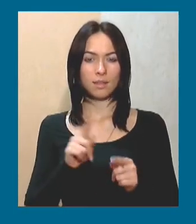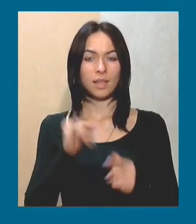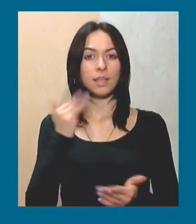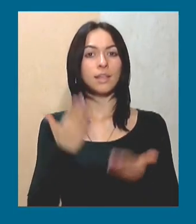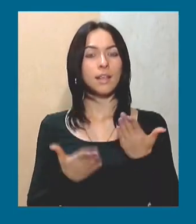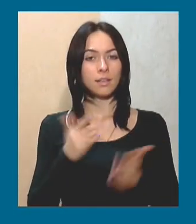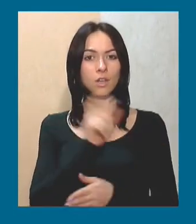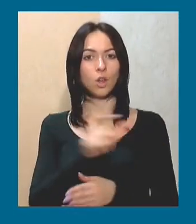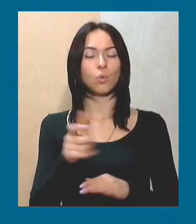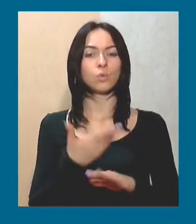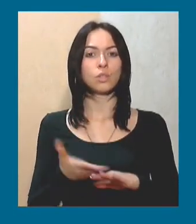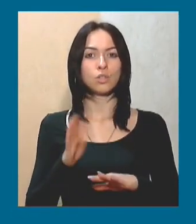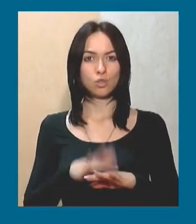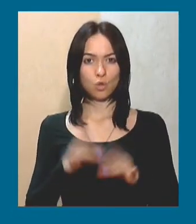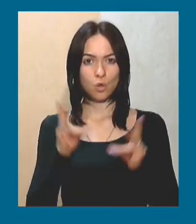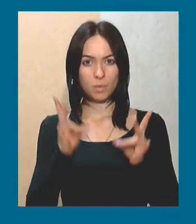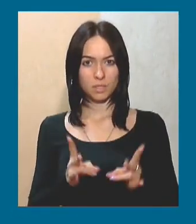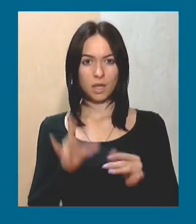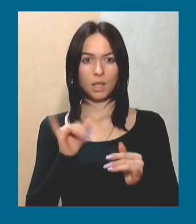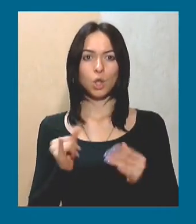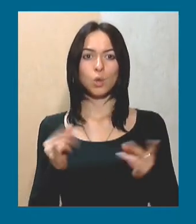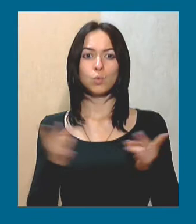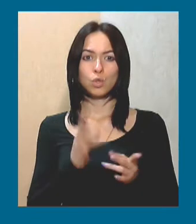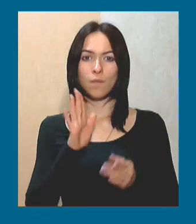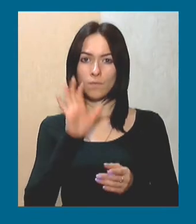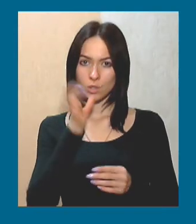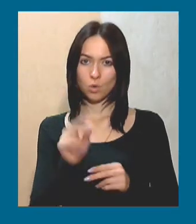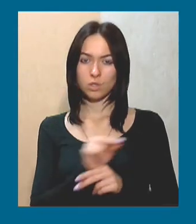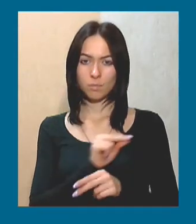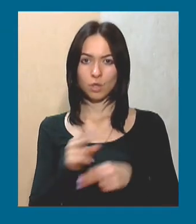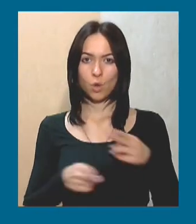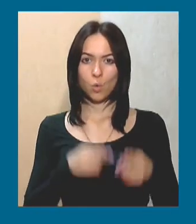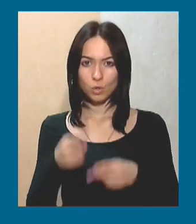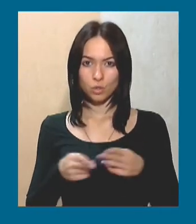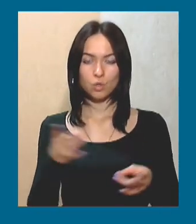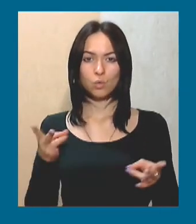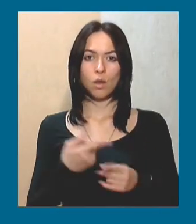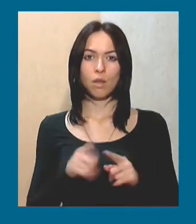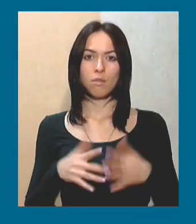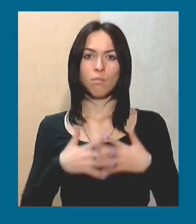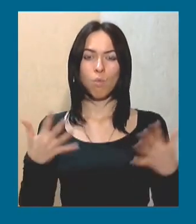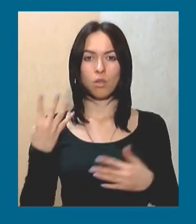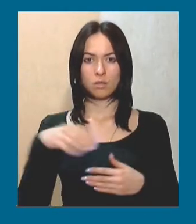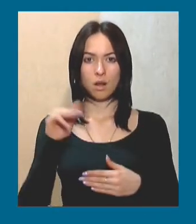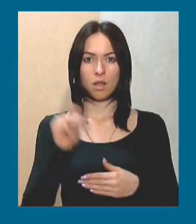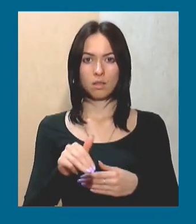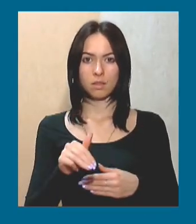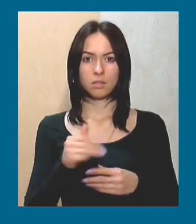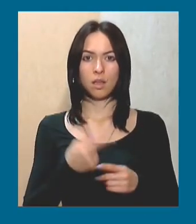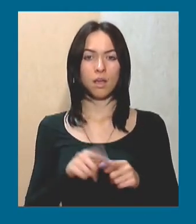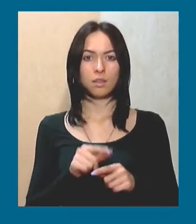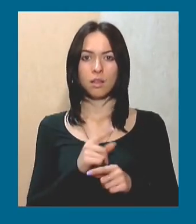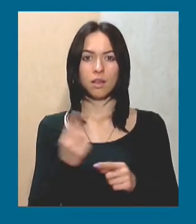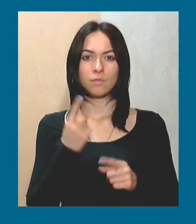люди тяжело постраждали і нуждається в серйозному ліченні і хірургічному вмішательстві, це більше 40 тисяч, це сесійне рішення, яке ми